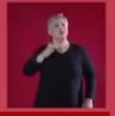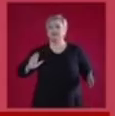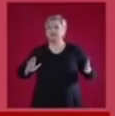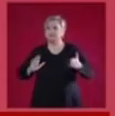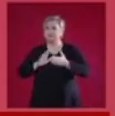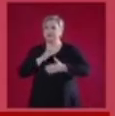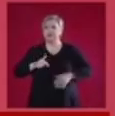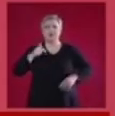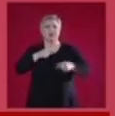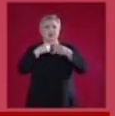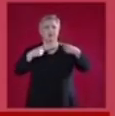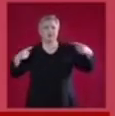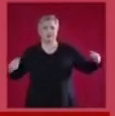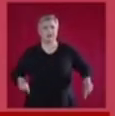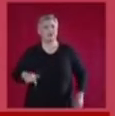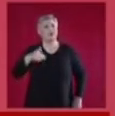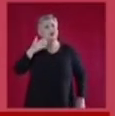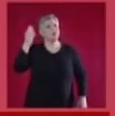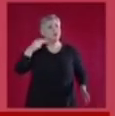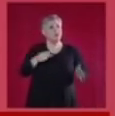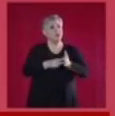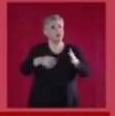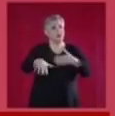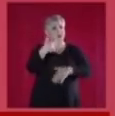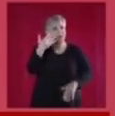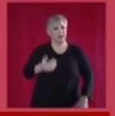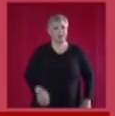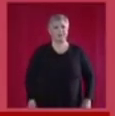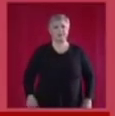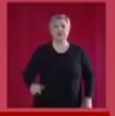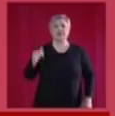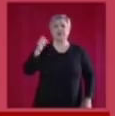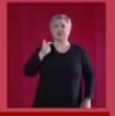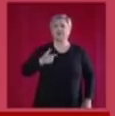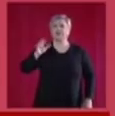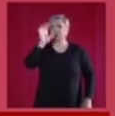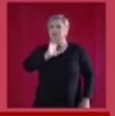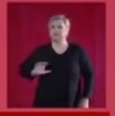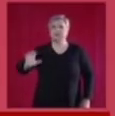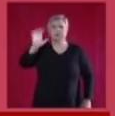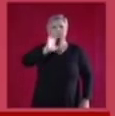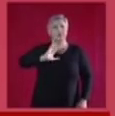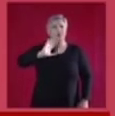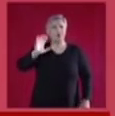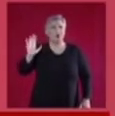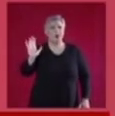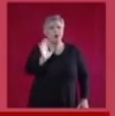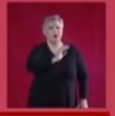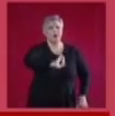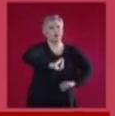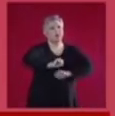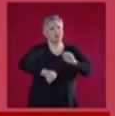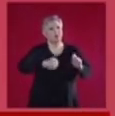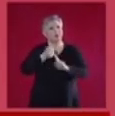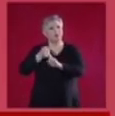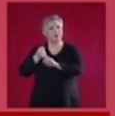γίνε ο φάρος των προοδευτικών αλλαγών το 2015 ενέπνευσε τους λαούς της ευρώπης να αντισταθούν να διεκδικήσουν σήμερα